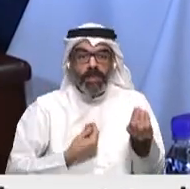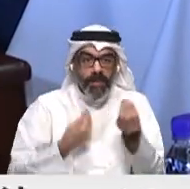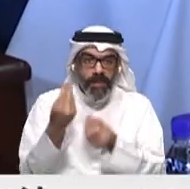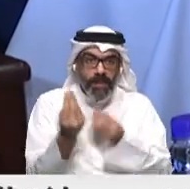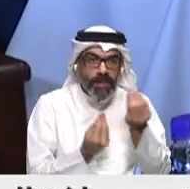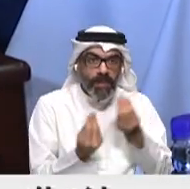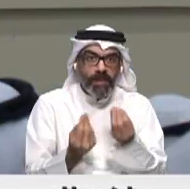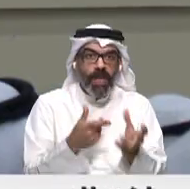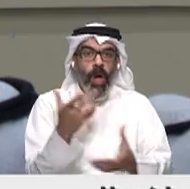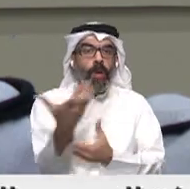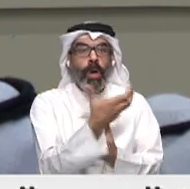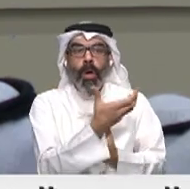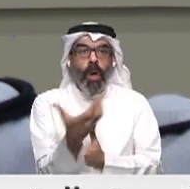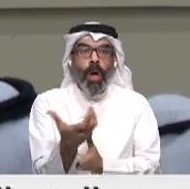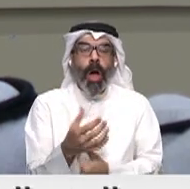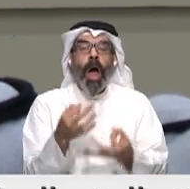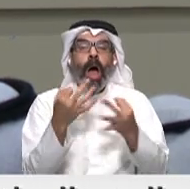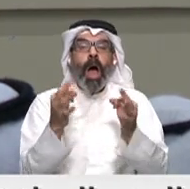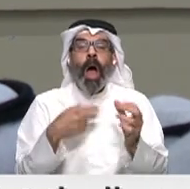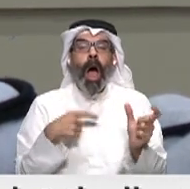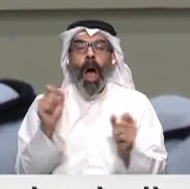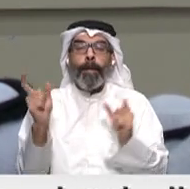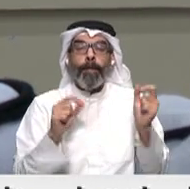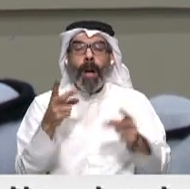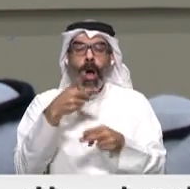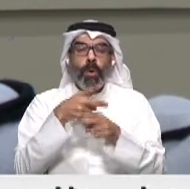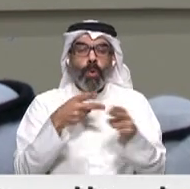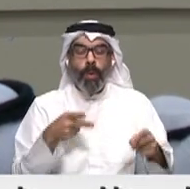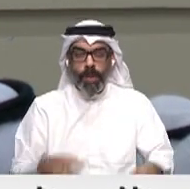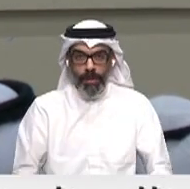قبل الاطفاء مروى محرم قناه الاخبار